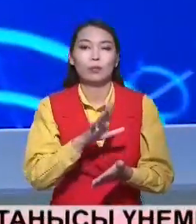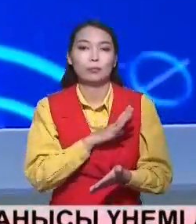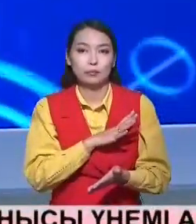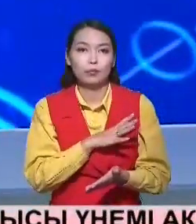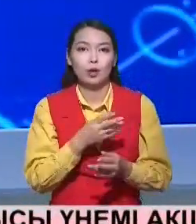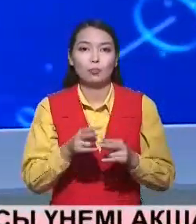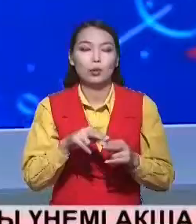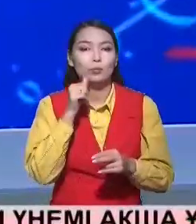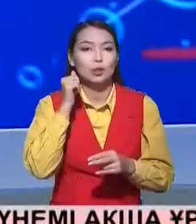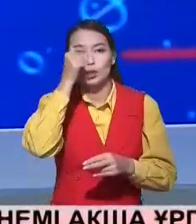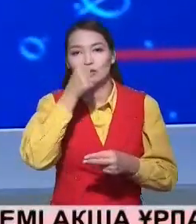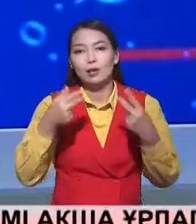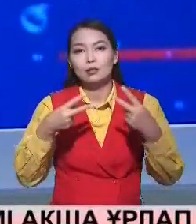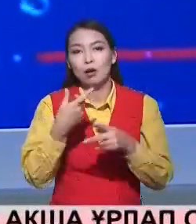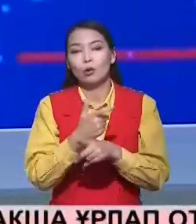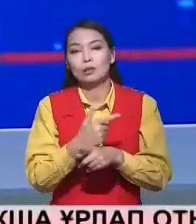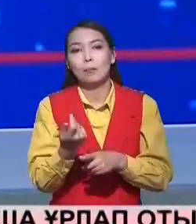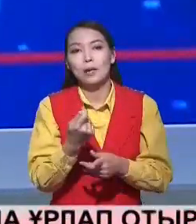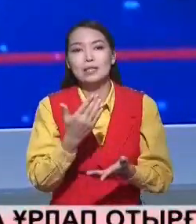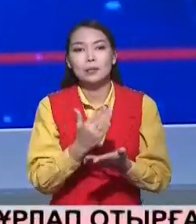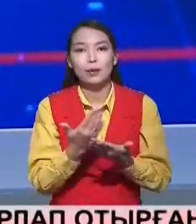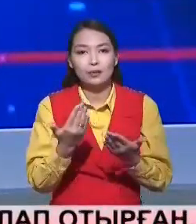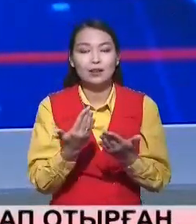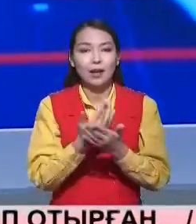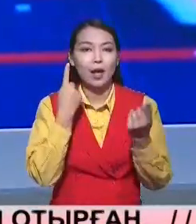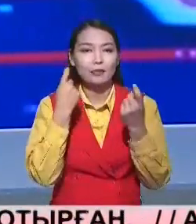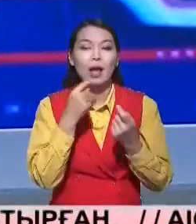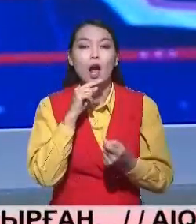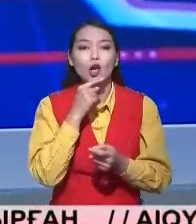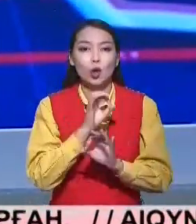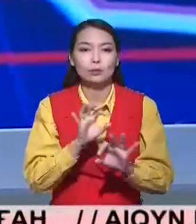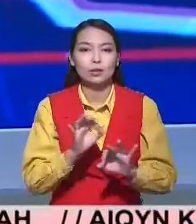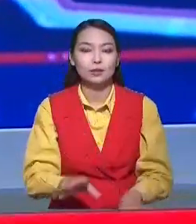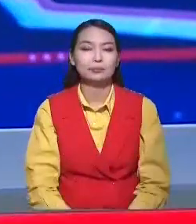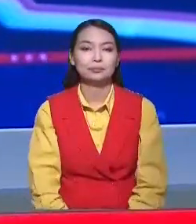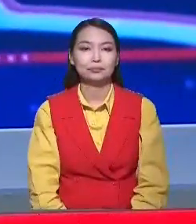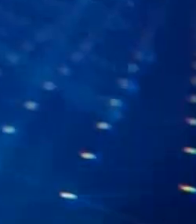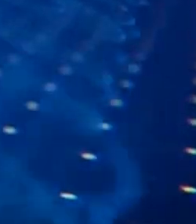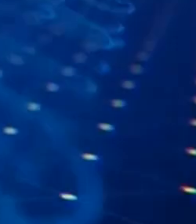бұл былтырғы жылмен салыстырғанда аз екен айтады. Осы және өзге де ақпараттар экономика топтамасында.